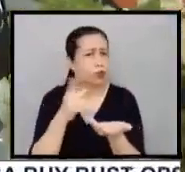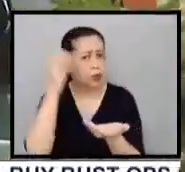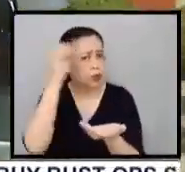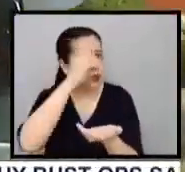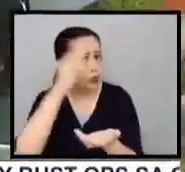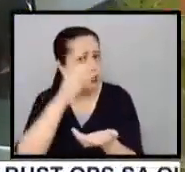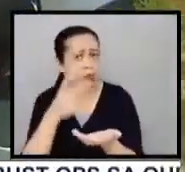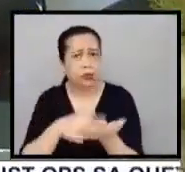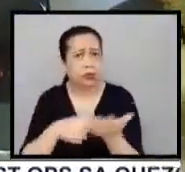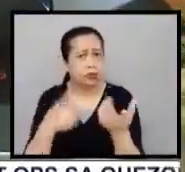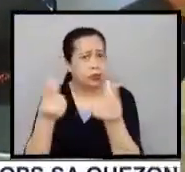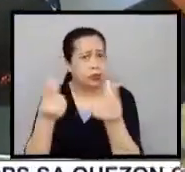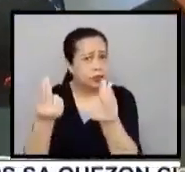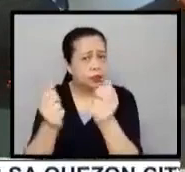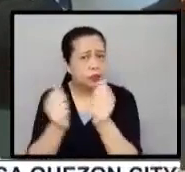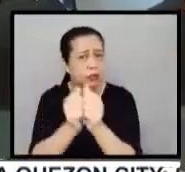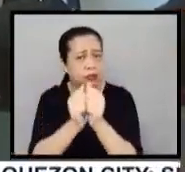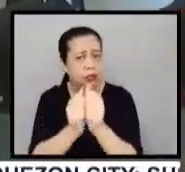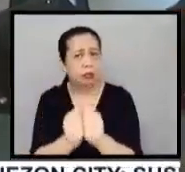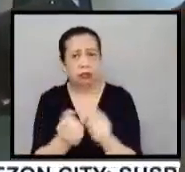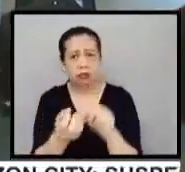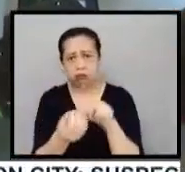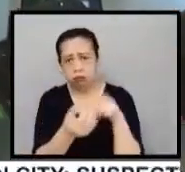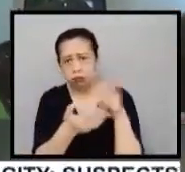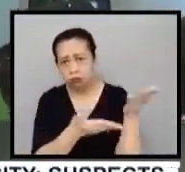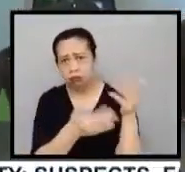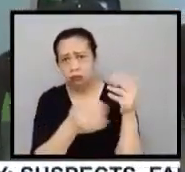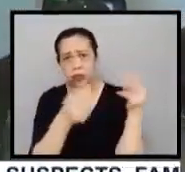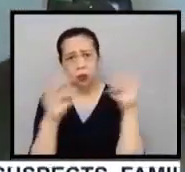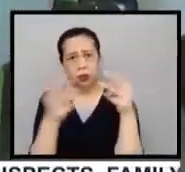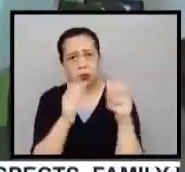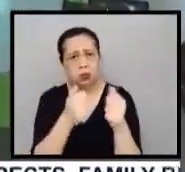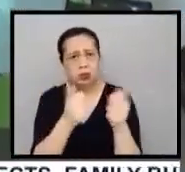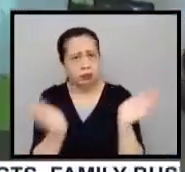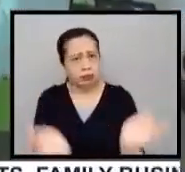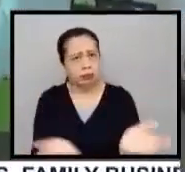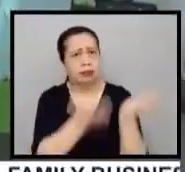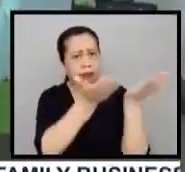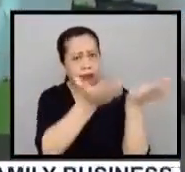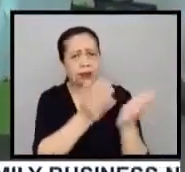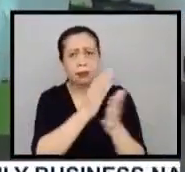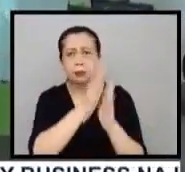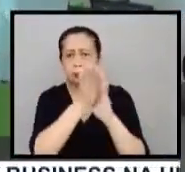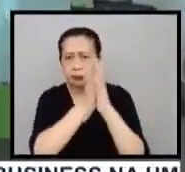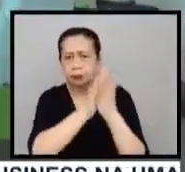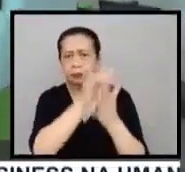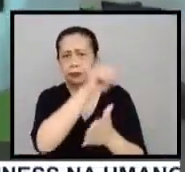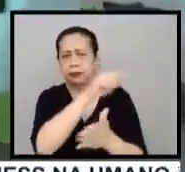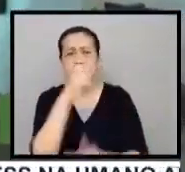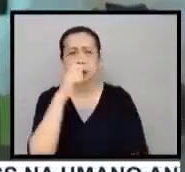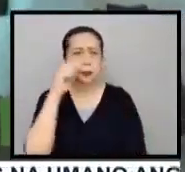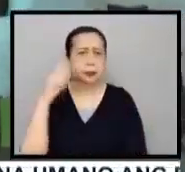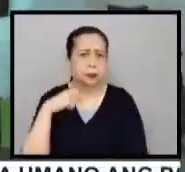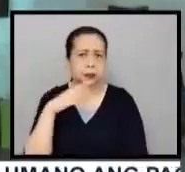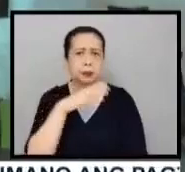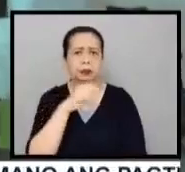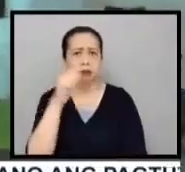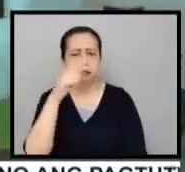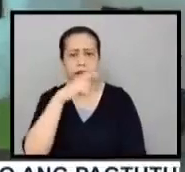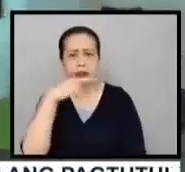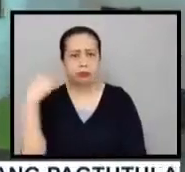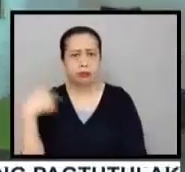ng inyong mga kasama para po maisulong rin po yung kapayapaan doon po sa area po na yon